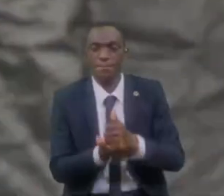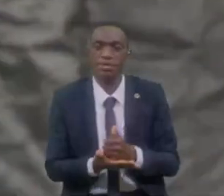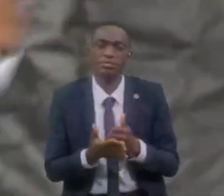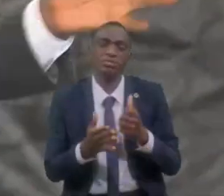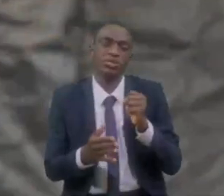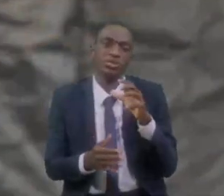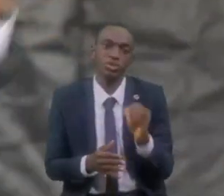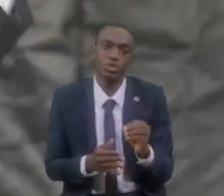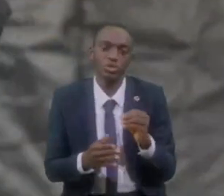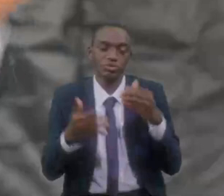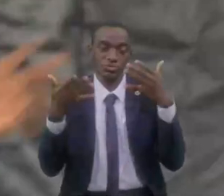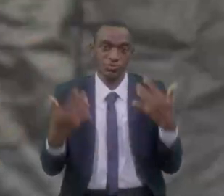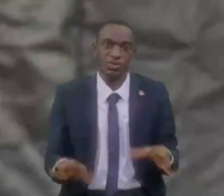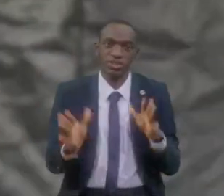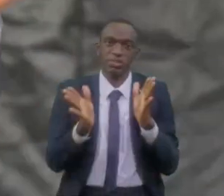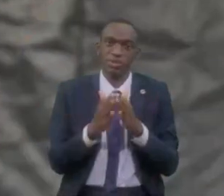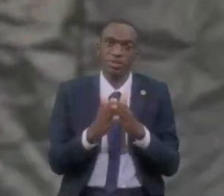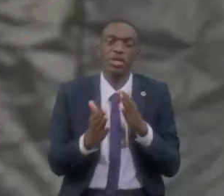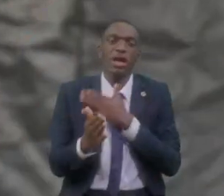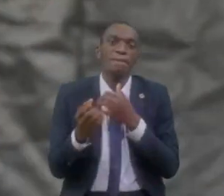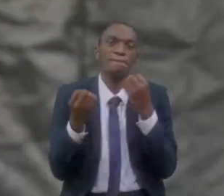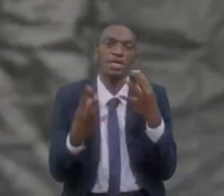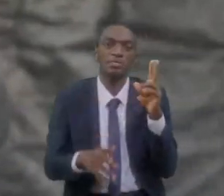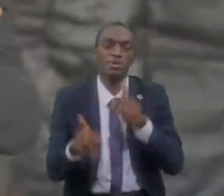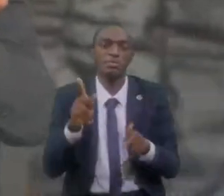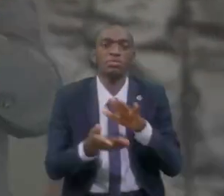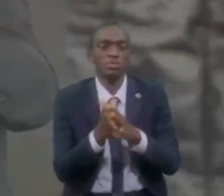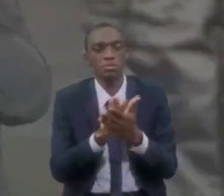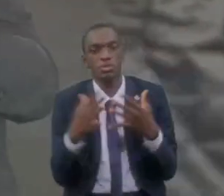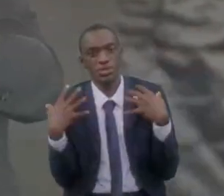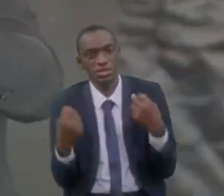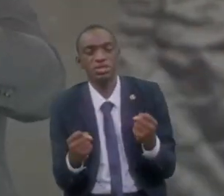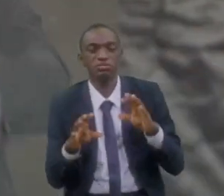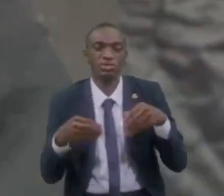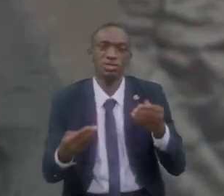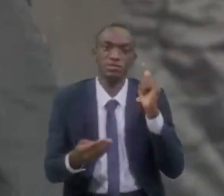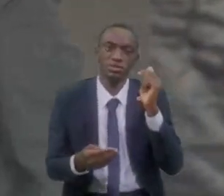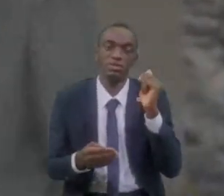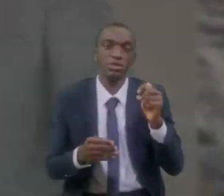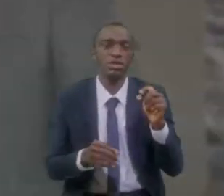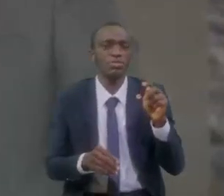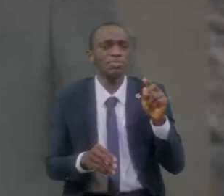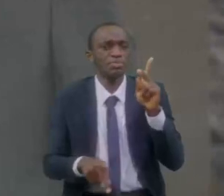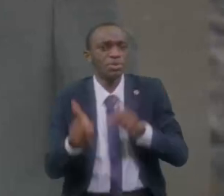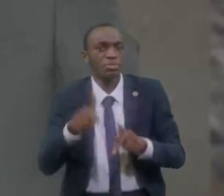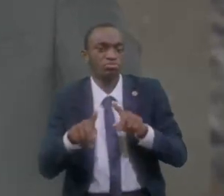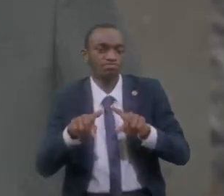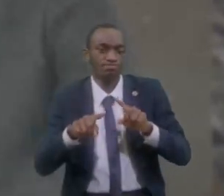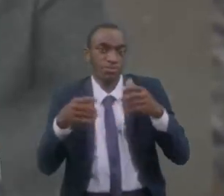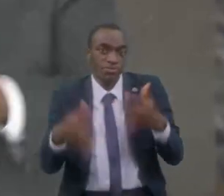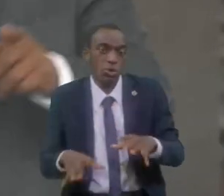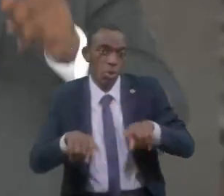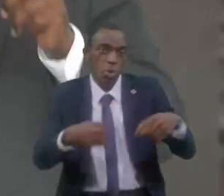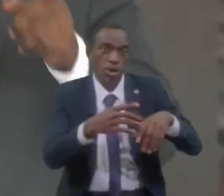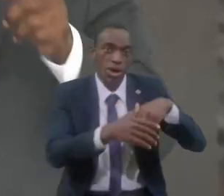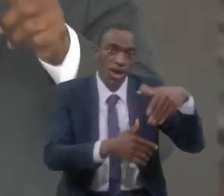Alors nous avons fini et beaucoup ont été guéris, ont donné des témoignages. Et comme ils sortaient, ils ont vu cette femme